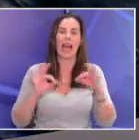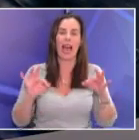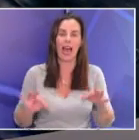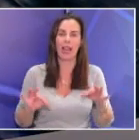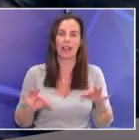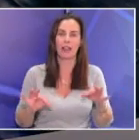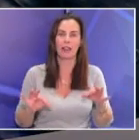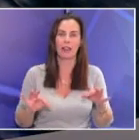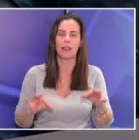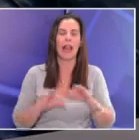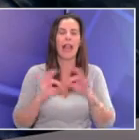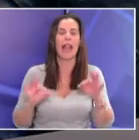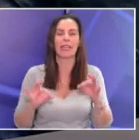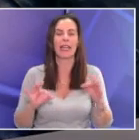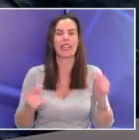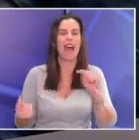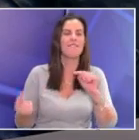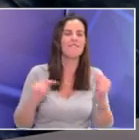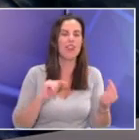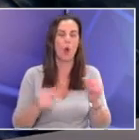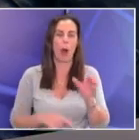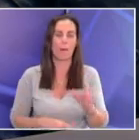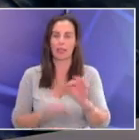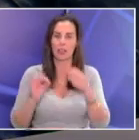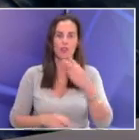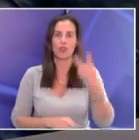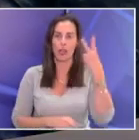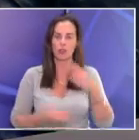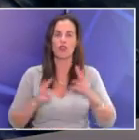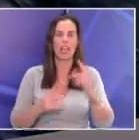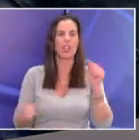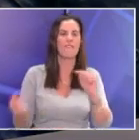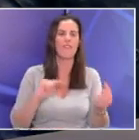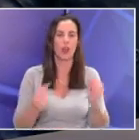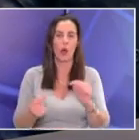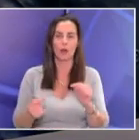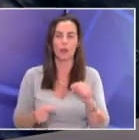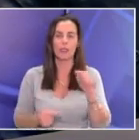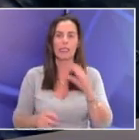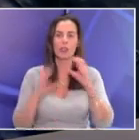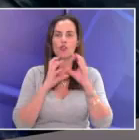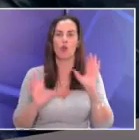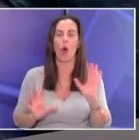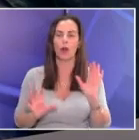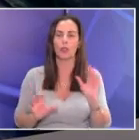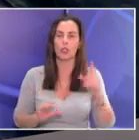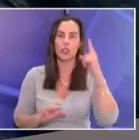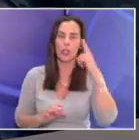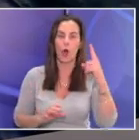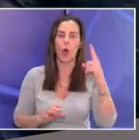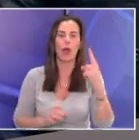שיטת הדיבייט מגיל אגן. הכנסתי לפני שנתיים שיטת דיבייט, שזה תקשורת בין אישית, שידעו